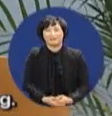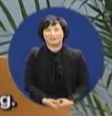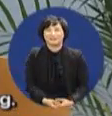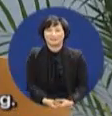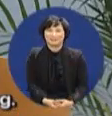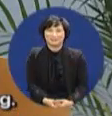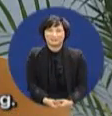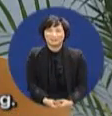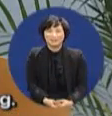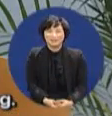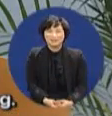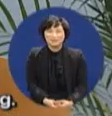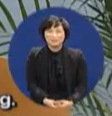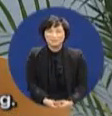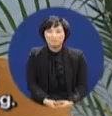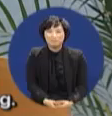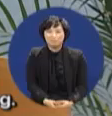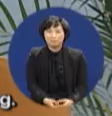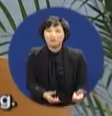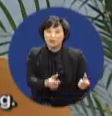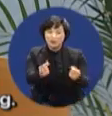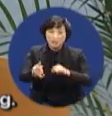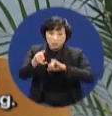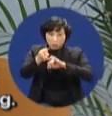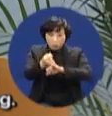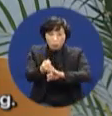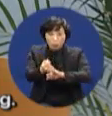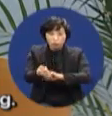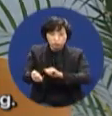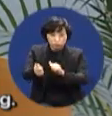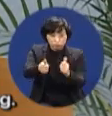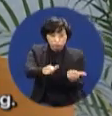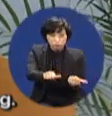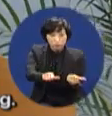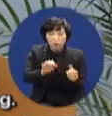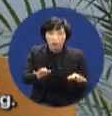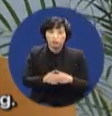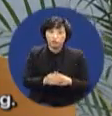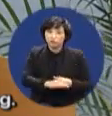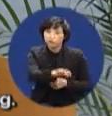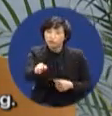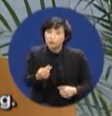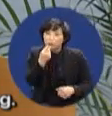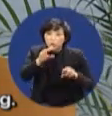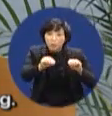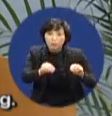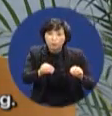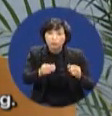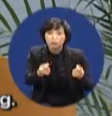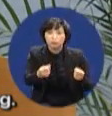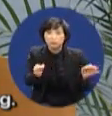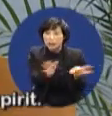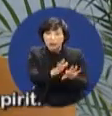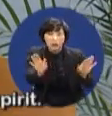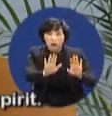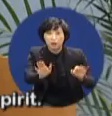그러니까 이렇게 정령 죽는 것은 목숨이 끊어지듯 사라지는 것이